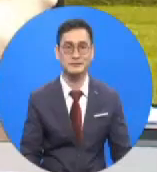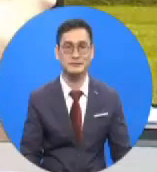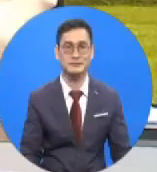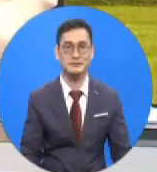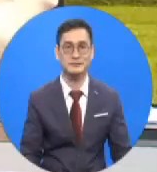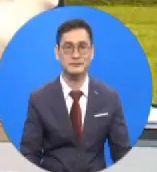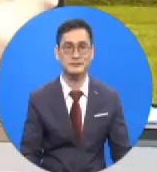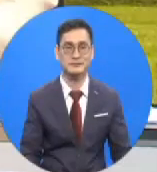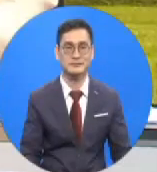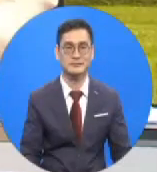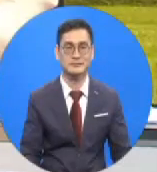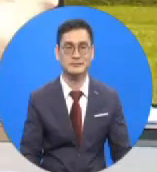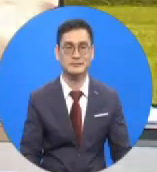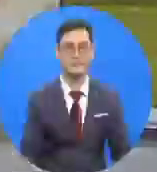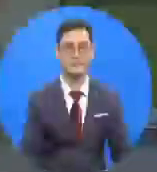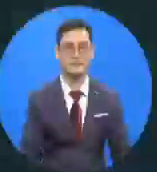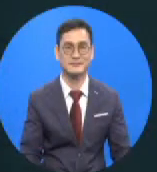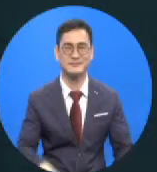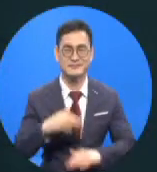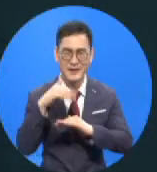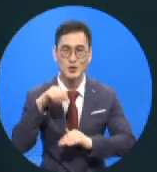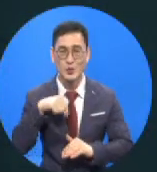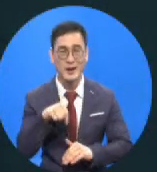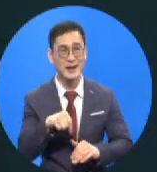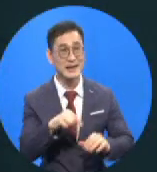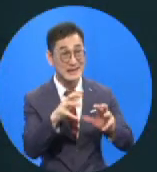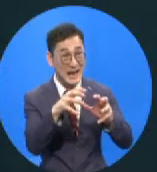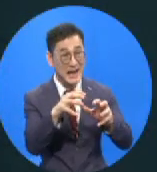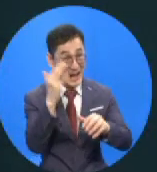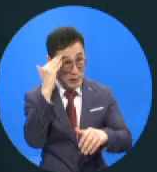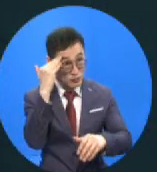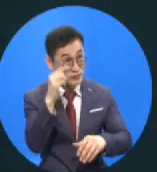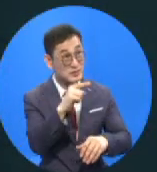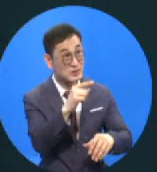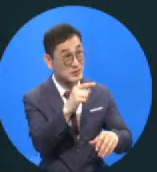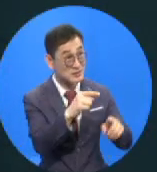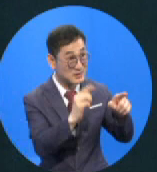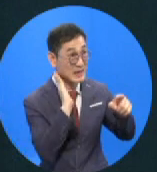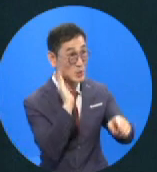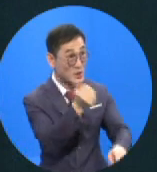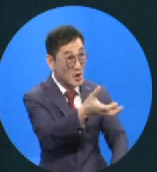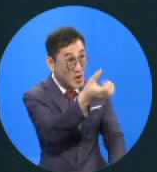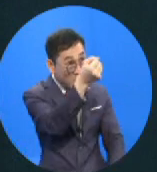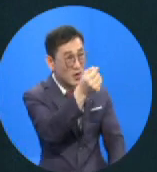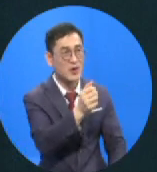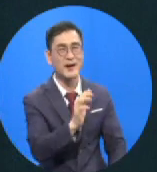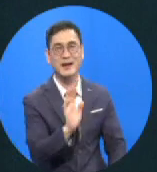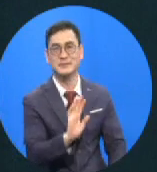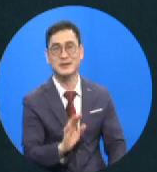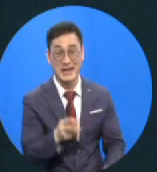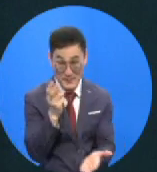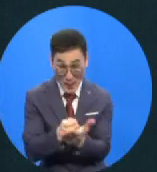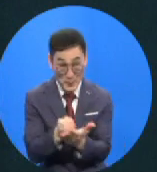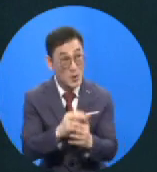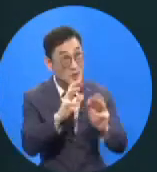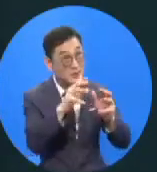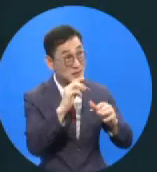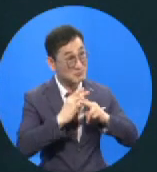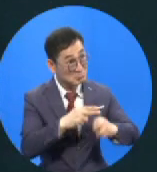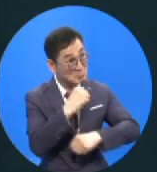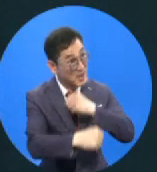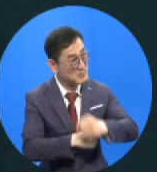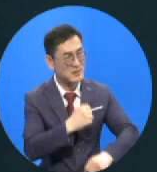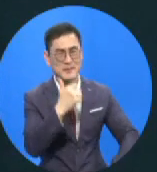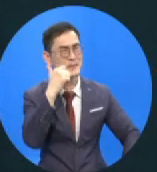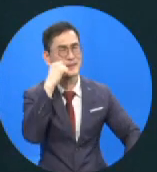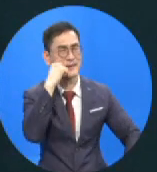몇가지 해야 이 나라가 패할 것이 아니듯 헌법은 해야 할 것이 아니옵니다 그것도 무릇